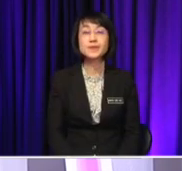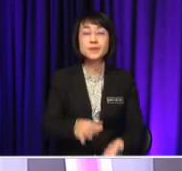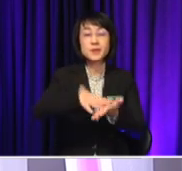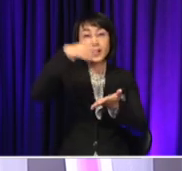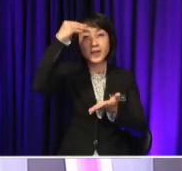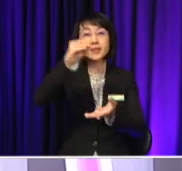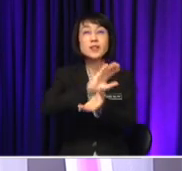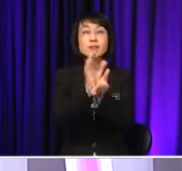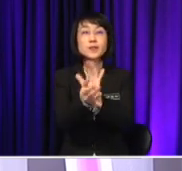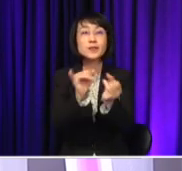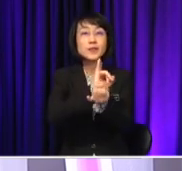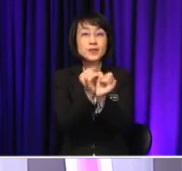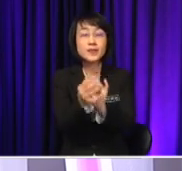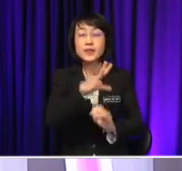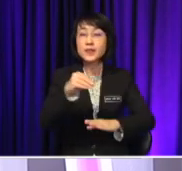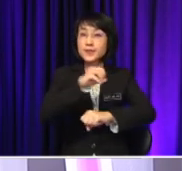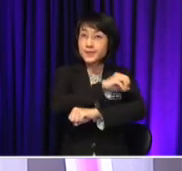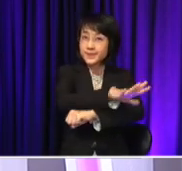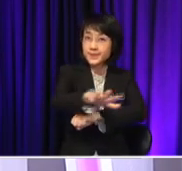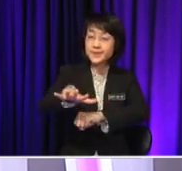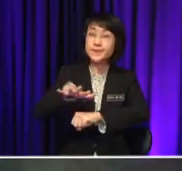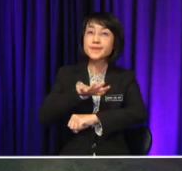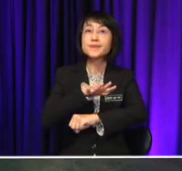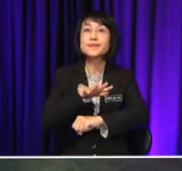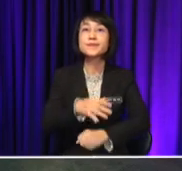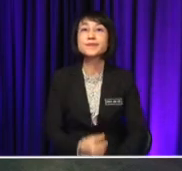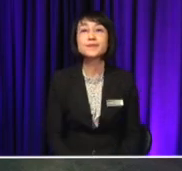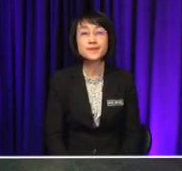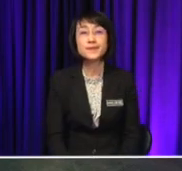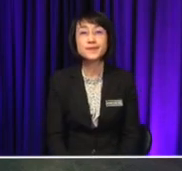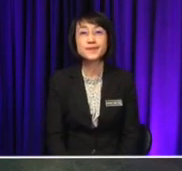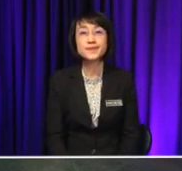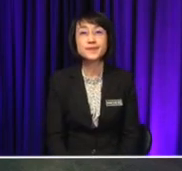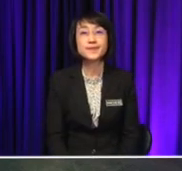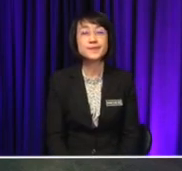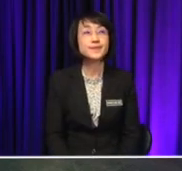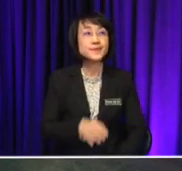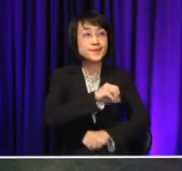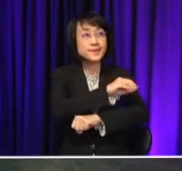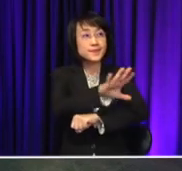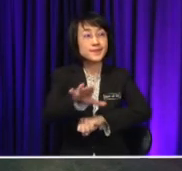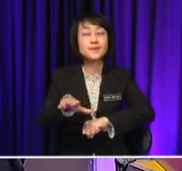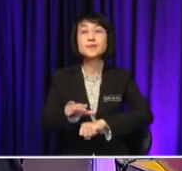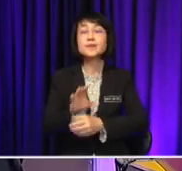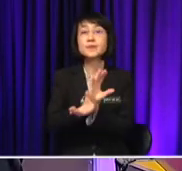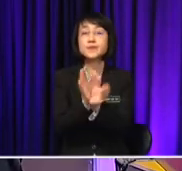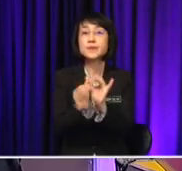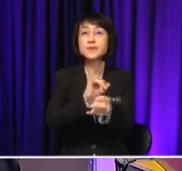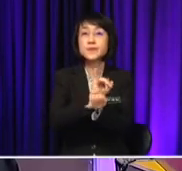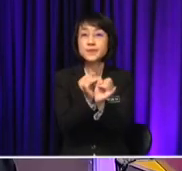serta pengaruhnya Baiklah juga Fitri oke terus sekarang ini pengaruh cuaca dan iklim terhadap kegiatan manusia